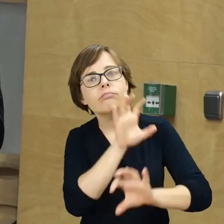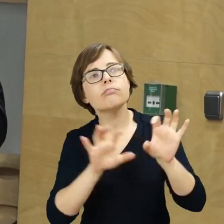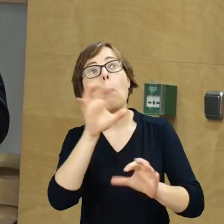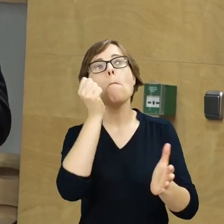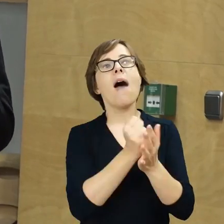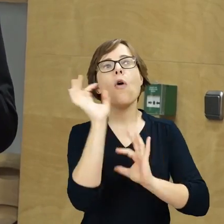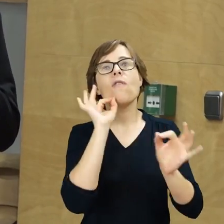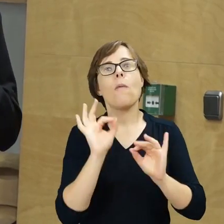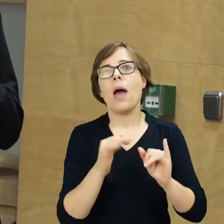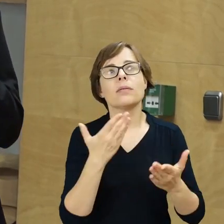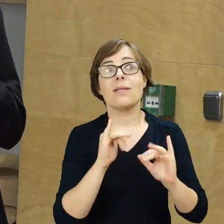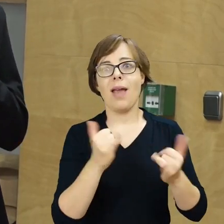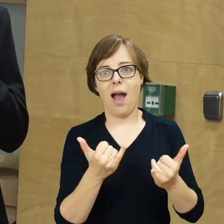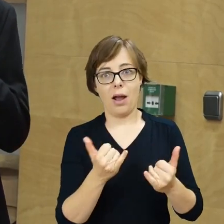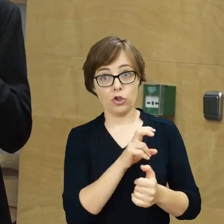jakby jest w stanie